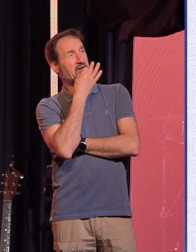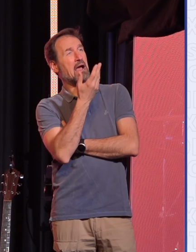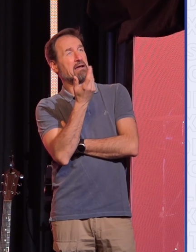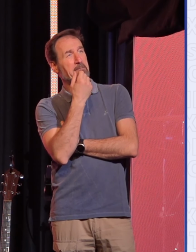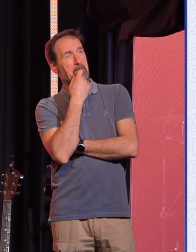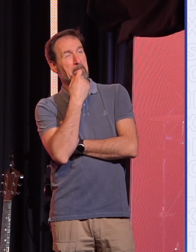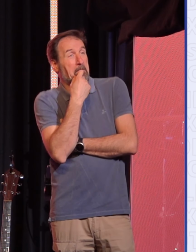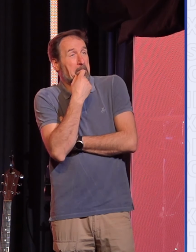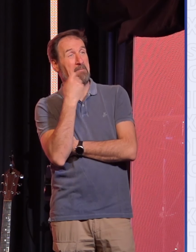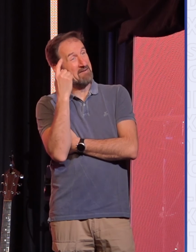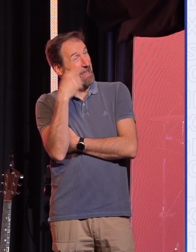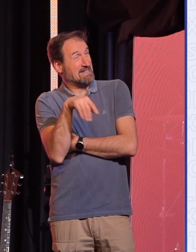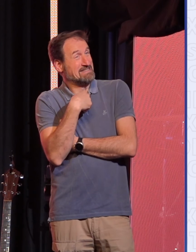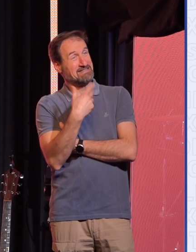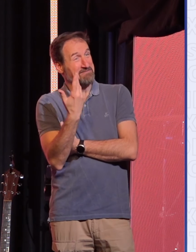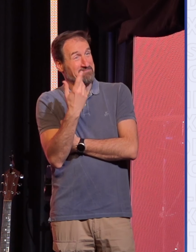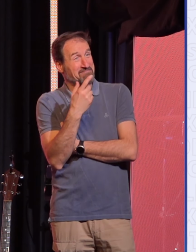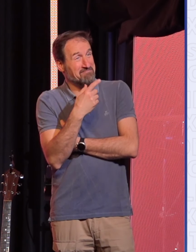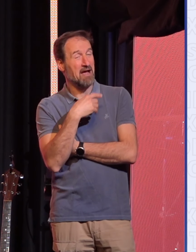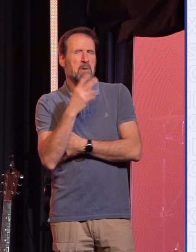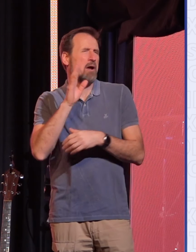sehen.